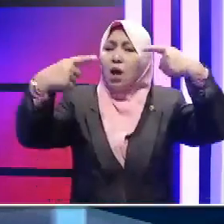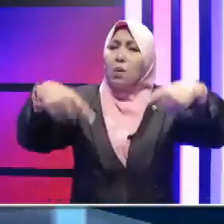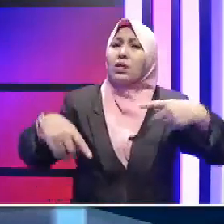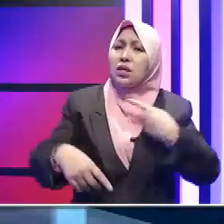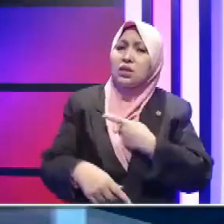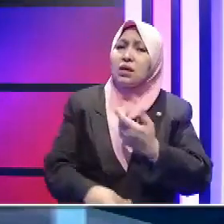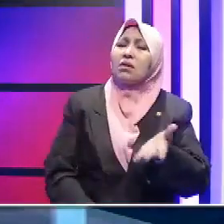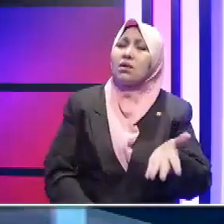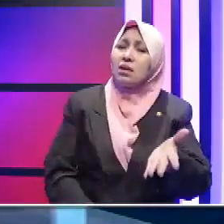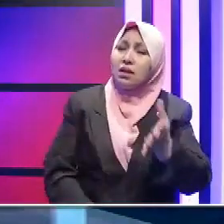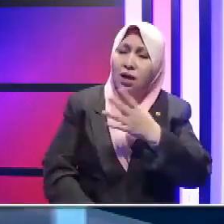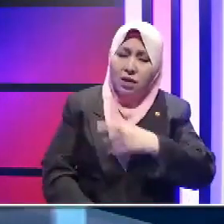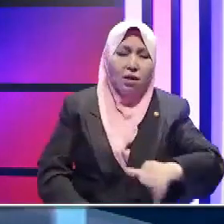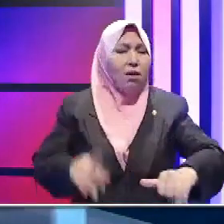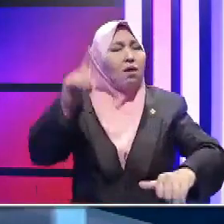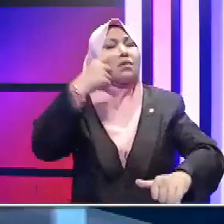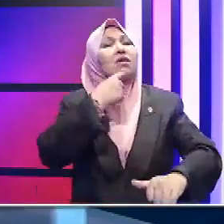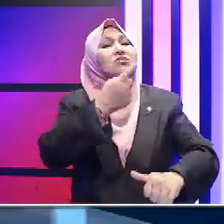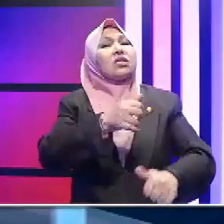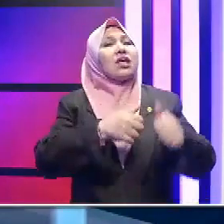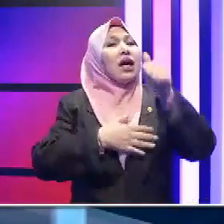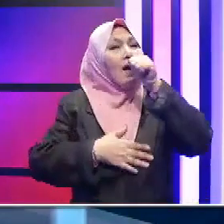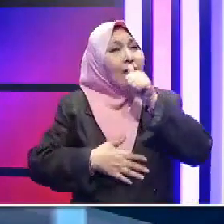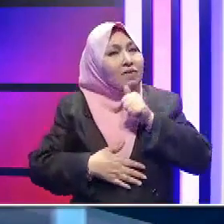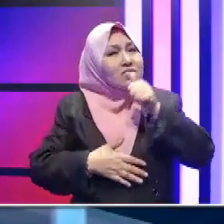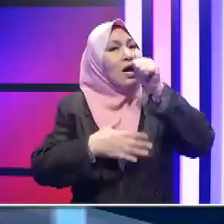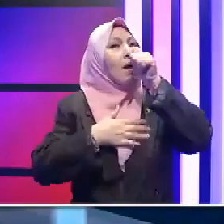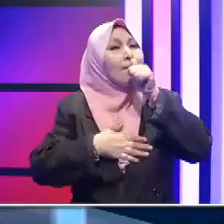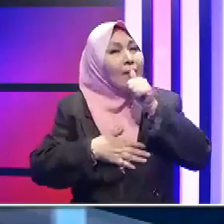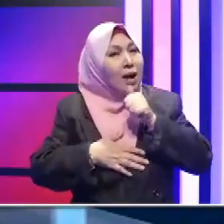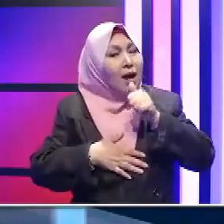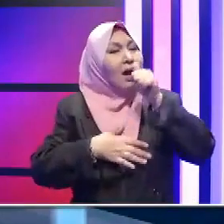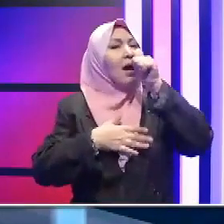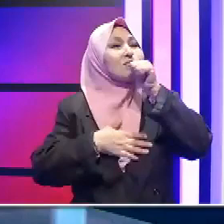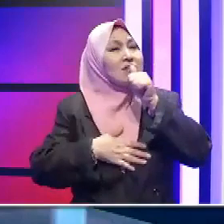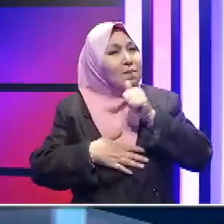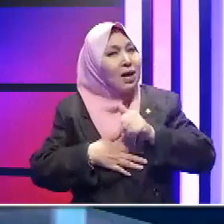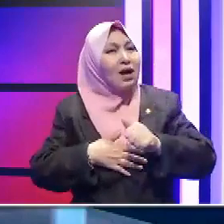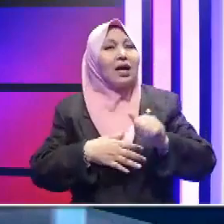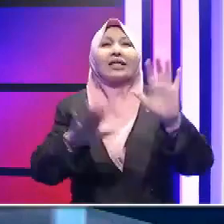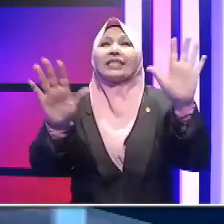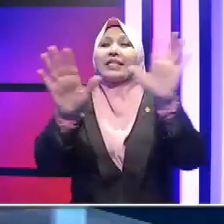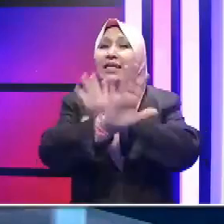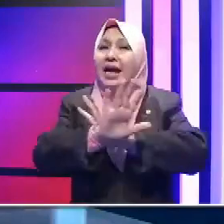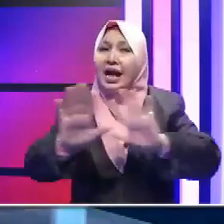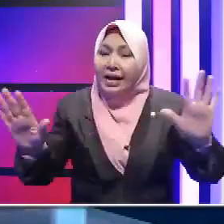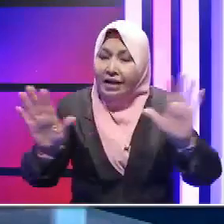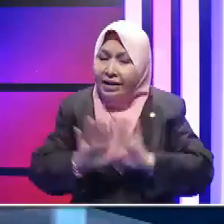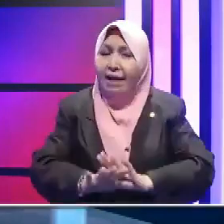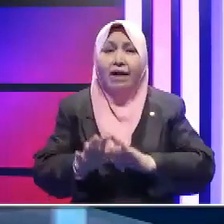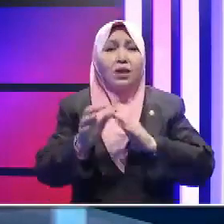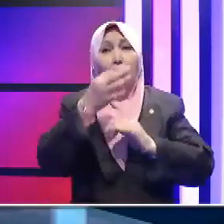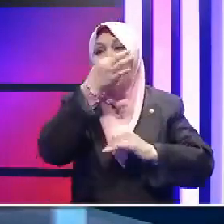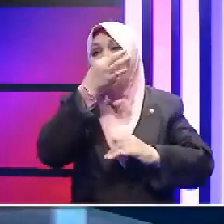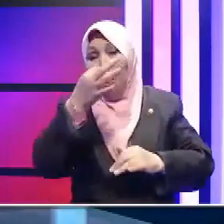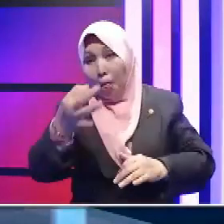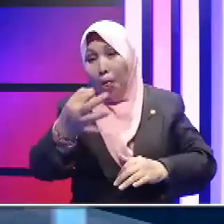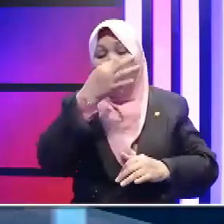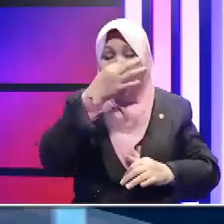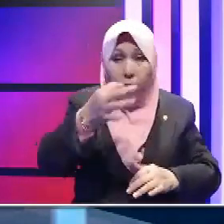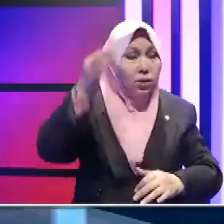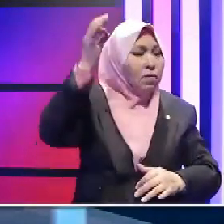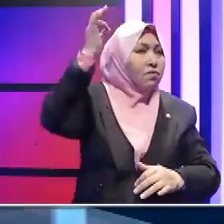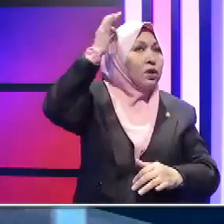gitu lho mah kata sabar sabar sabar jangan terikut apa yang pernah terfikir